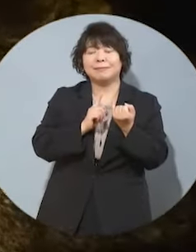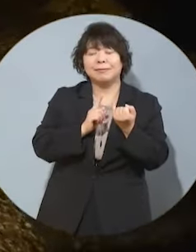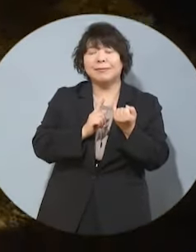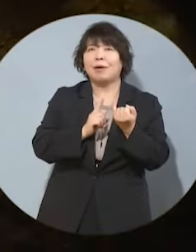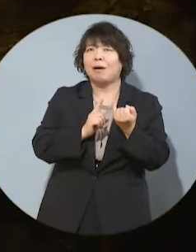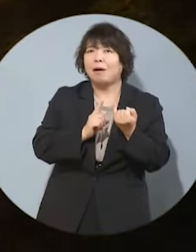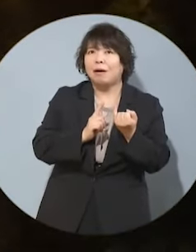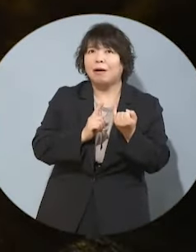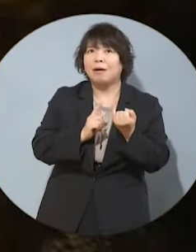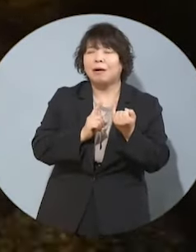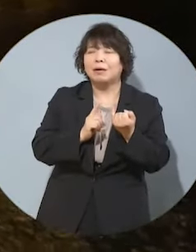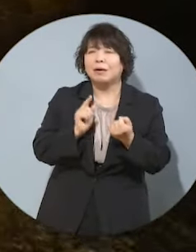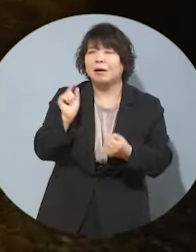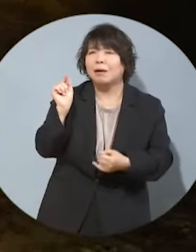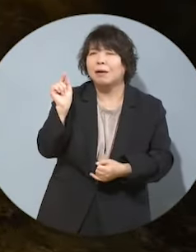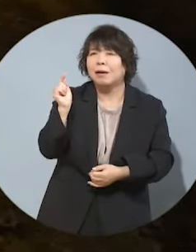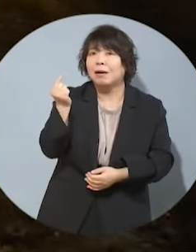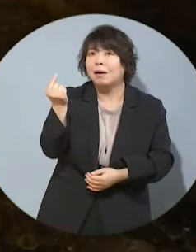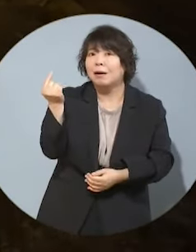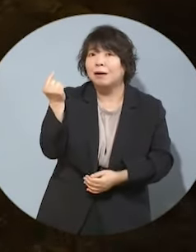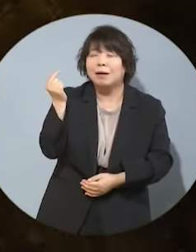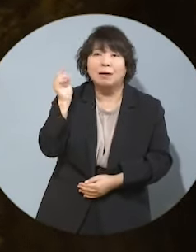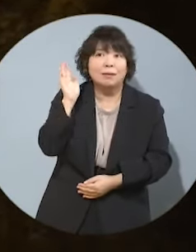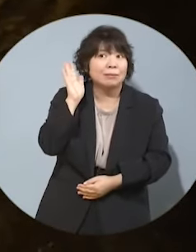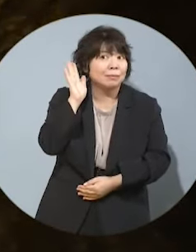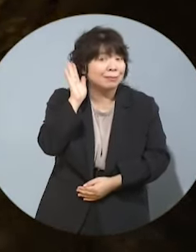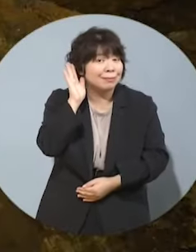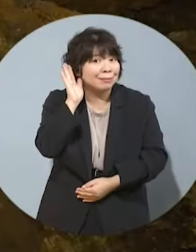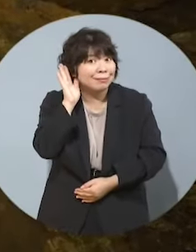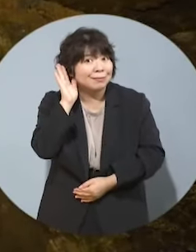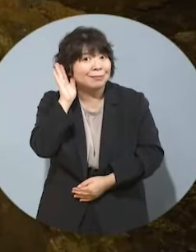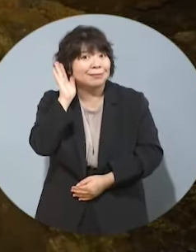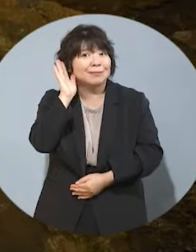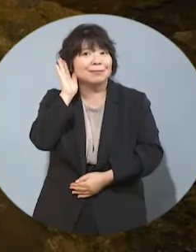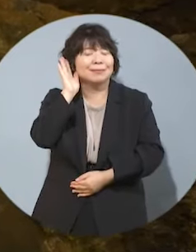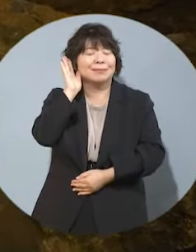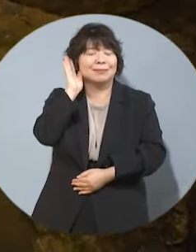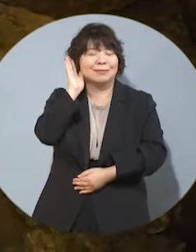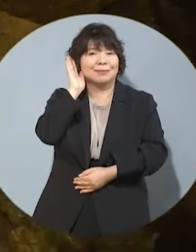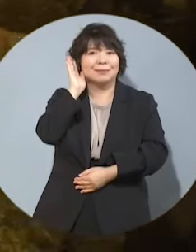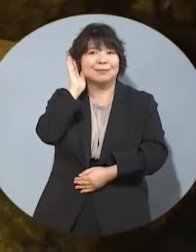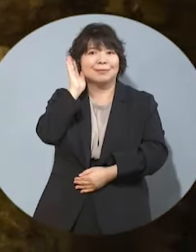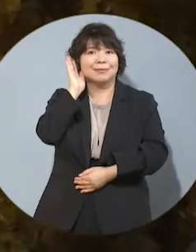なんかかすかに音色みたいなのが聞こえるけど、